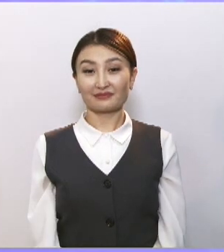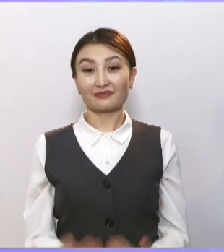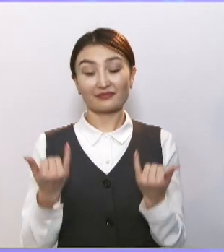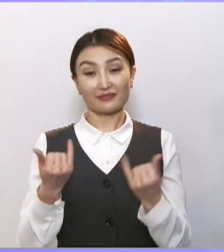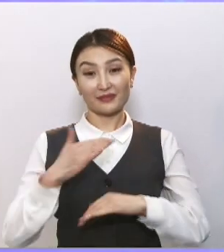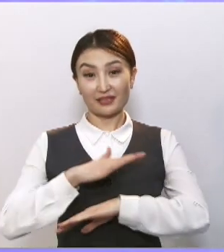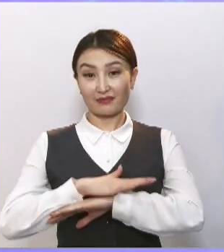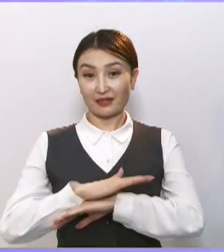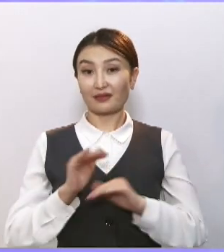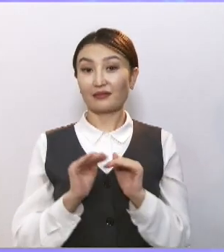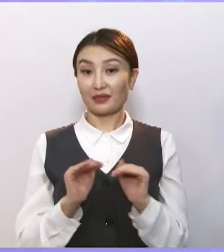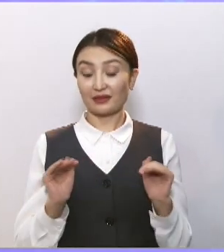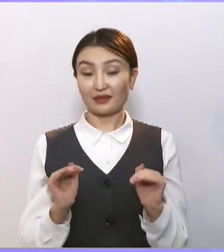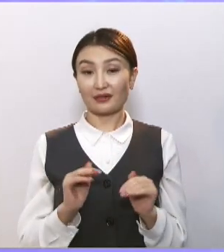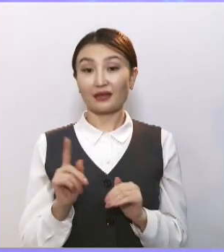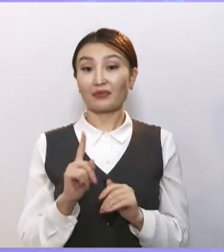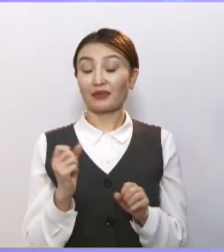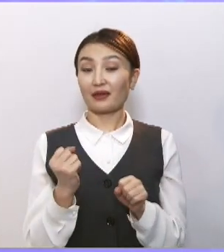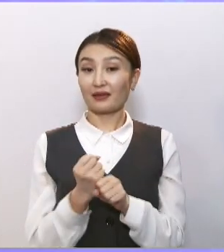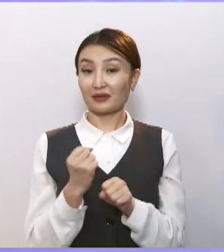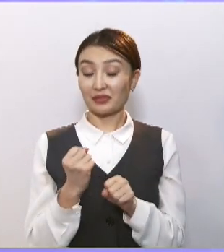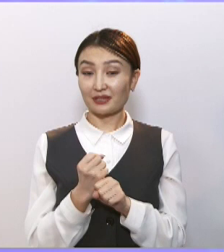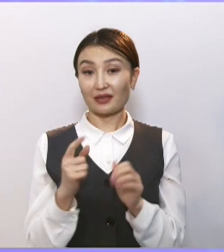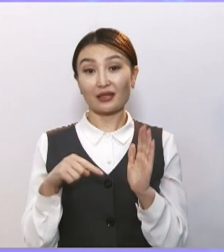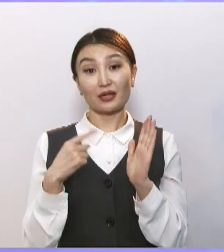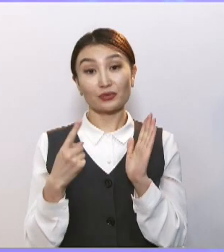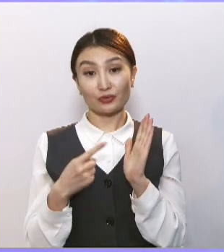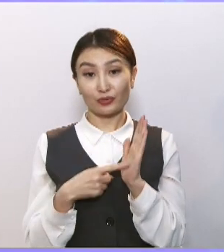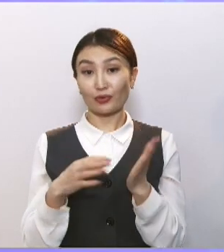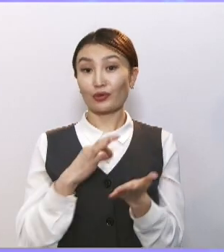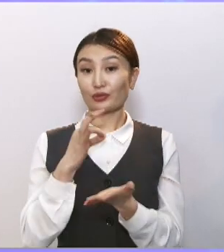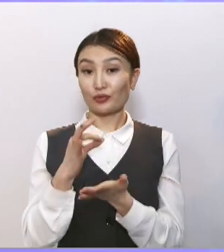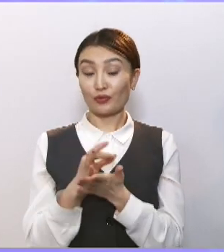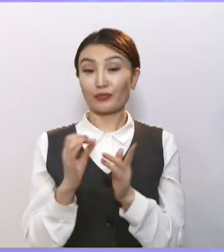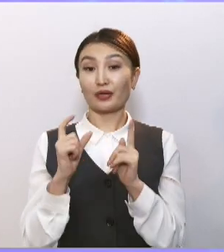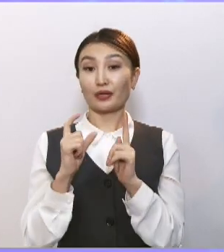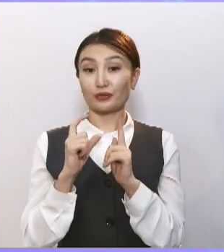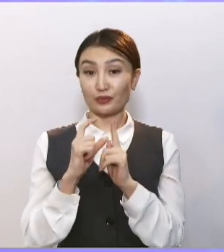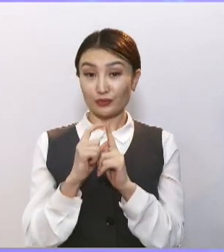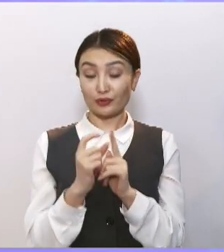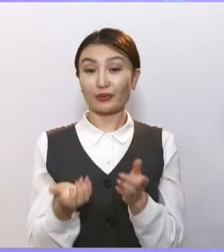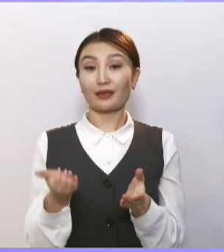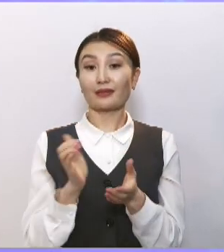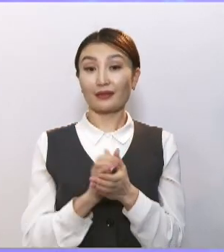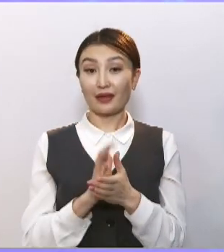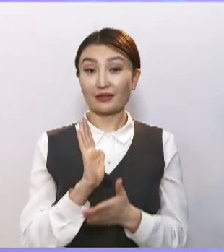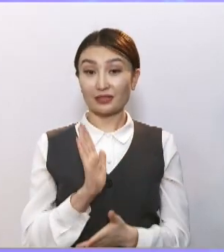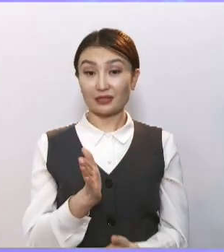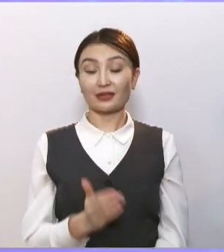Бүгүн сабакта балдар эмне кылып жатат деген суроого жооп берген сөздөр